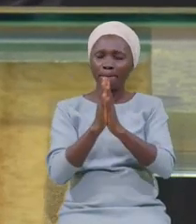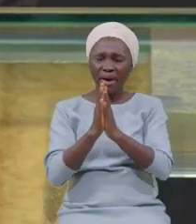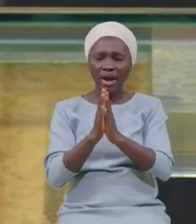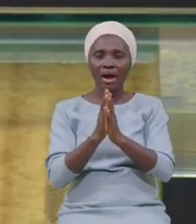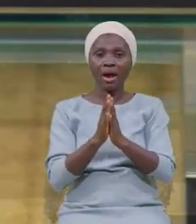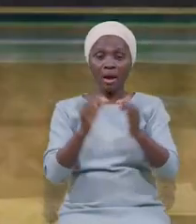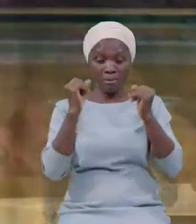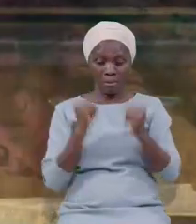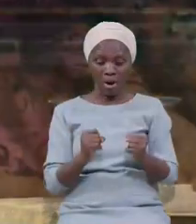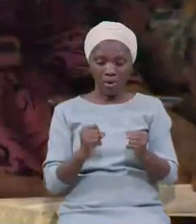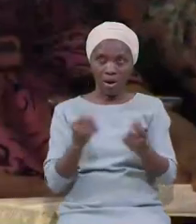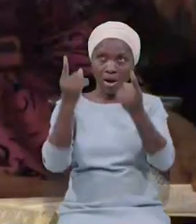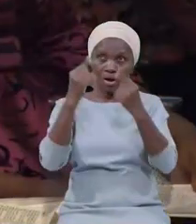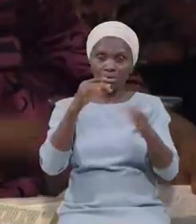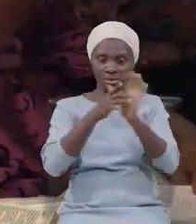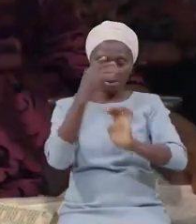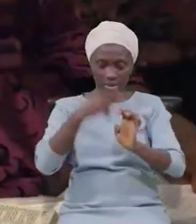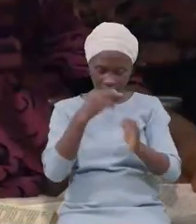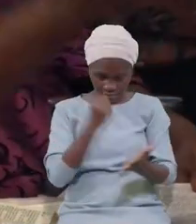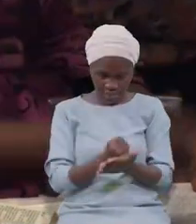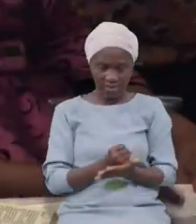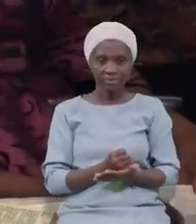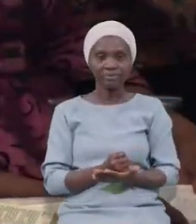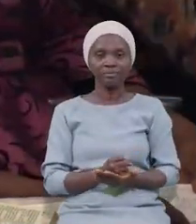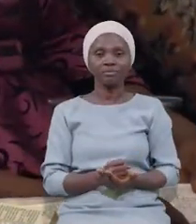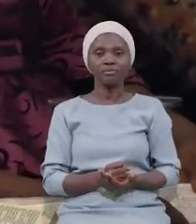la puissance au nom de Jésus.